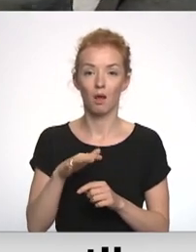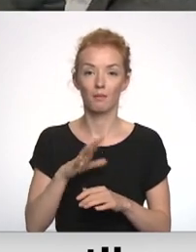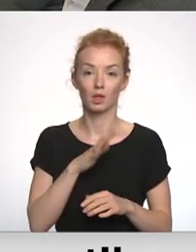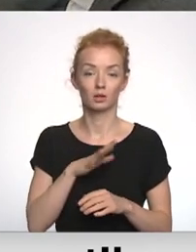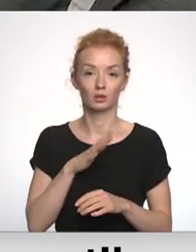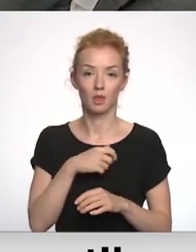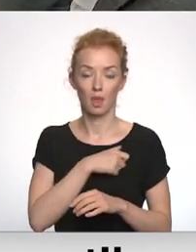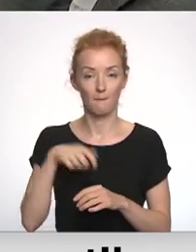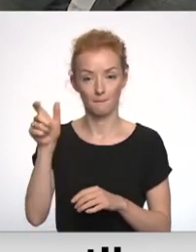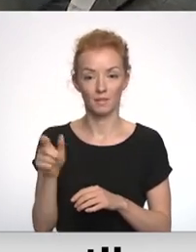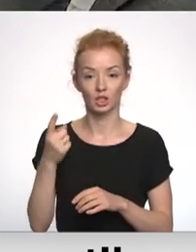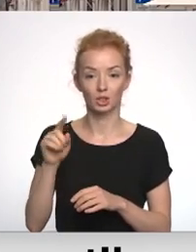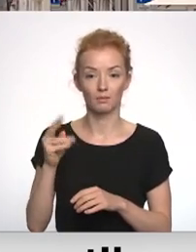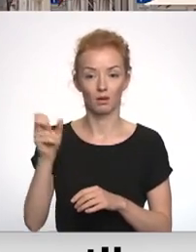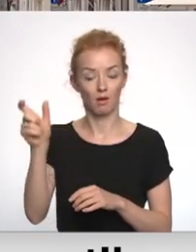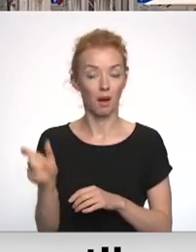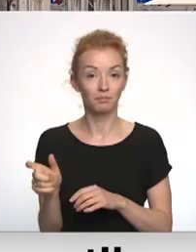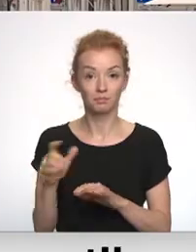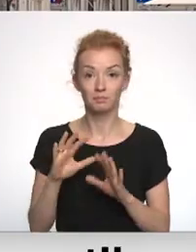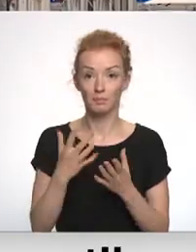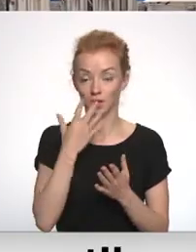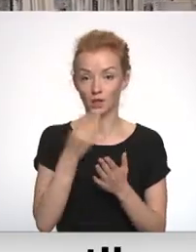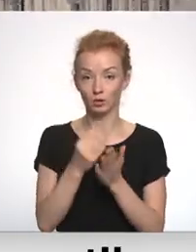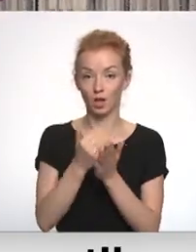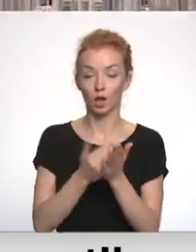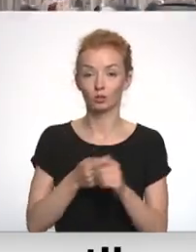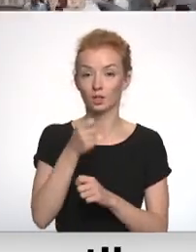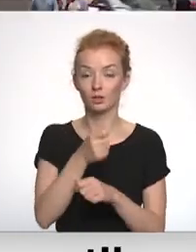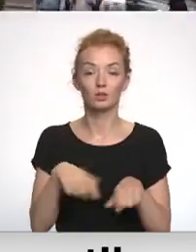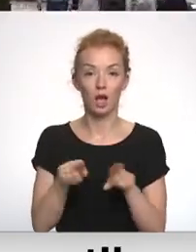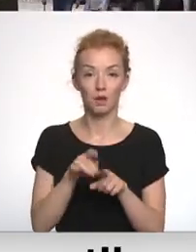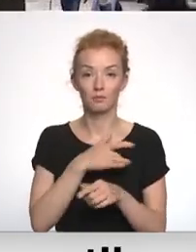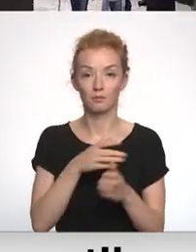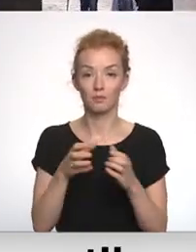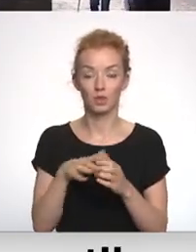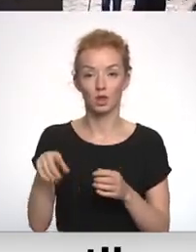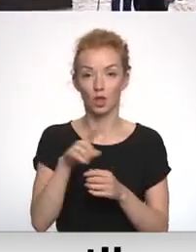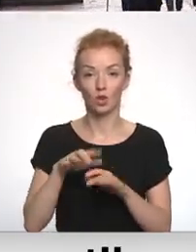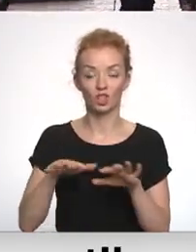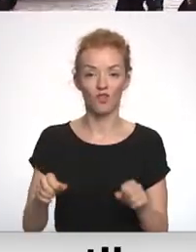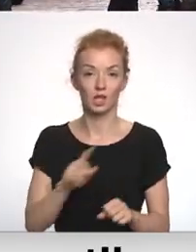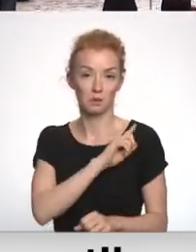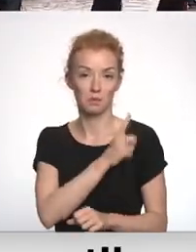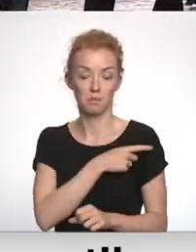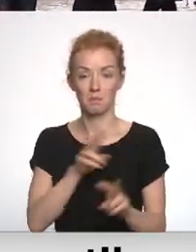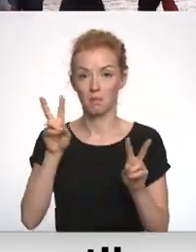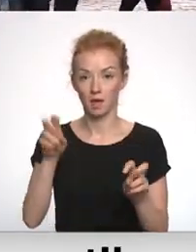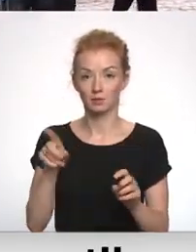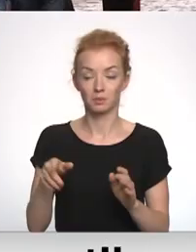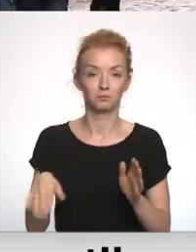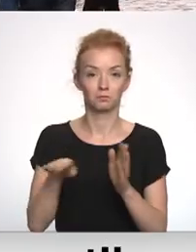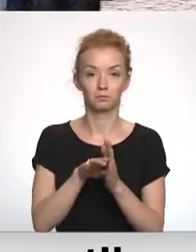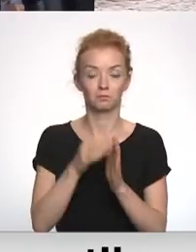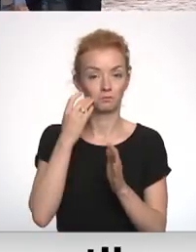Saeimas deputāte Silvija Šimfa. Savu kandidātu sarakstu šodien iesniedz partija Tautas varas spēks, kura vēlēšanās startē ar